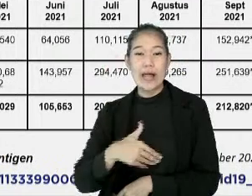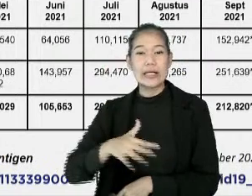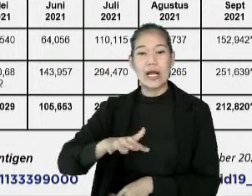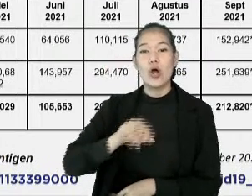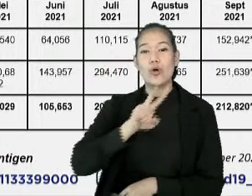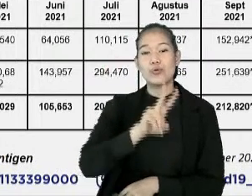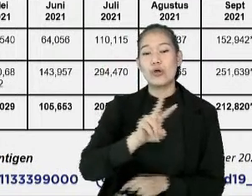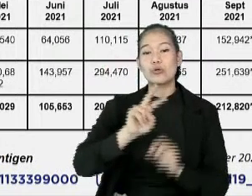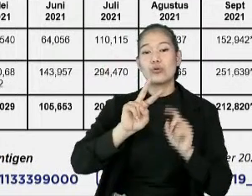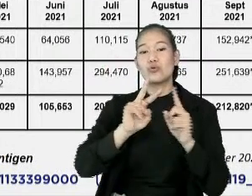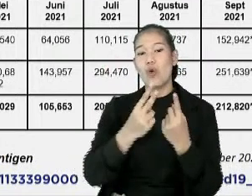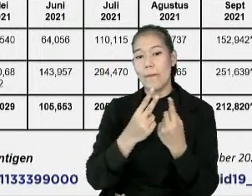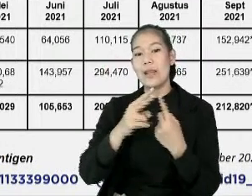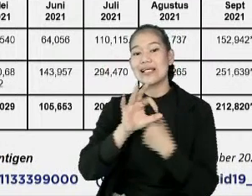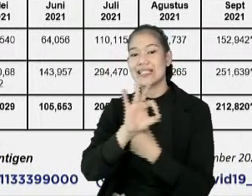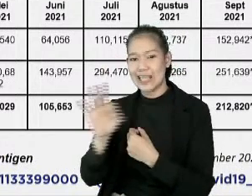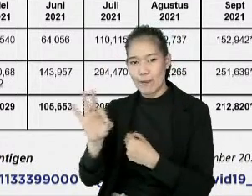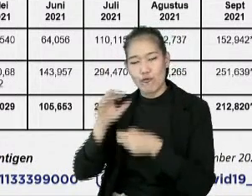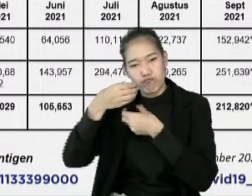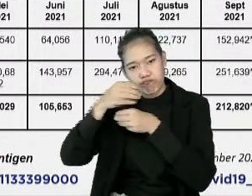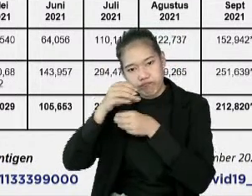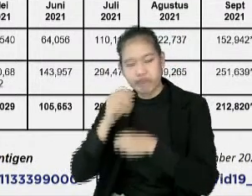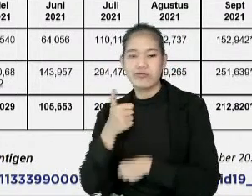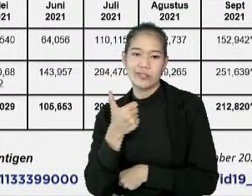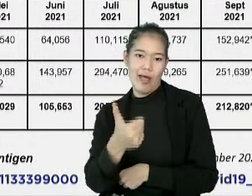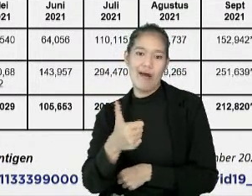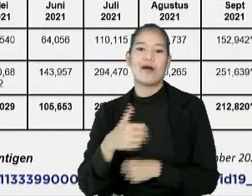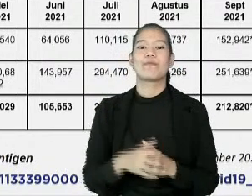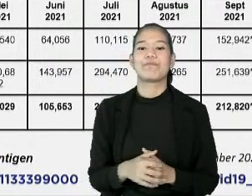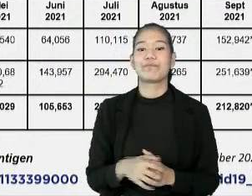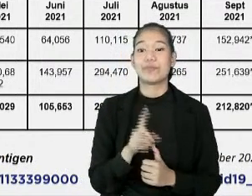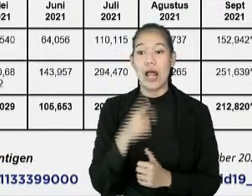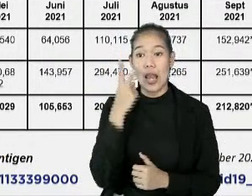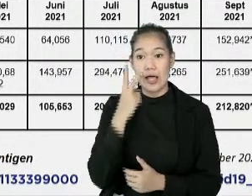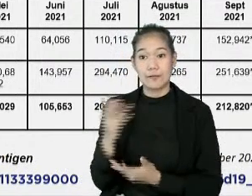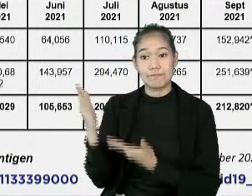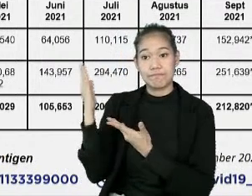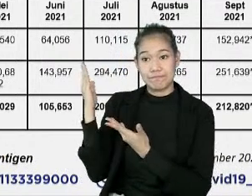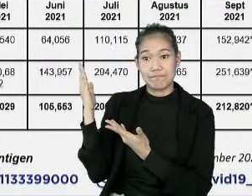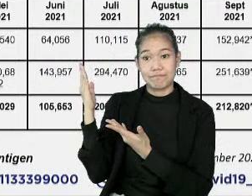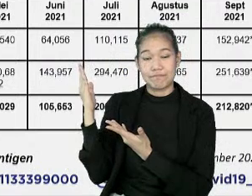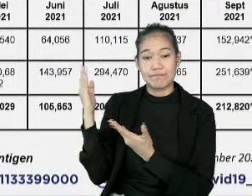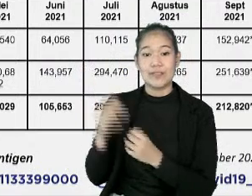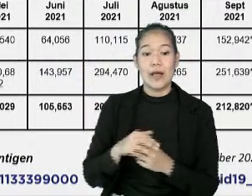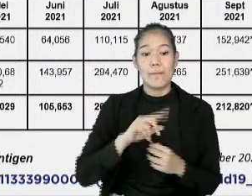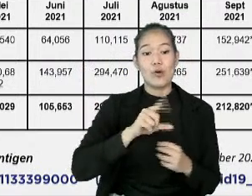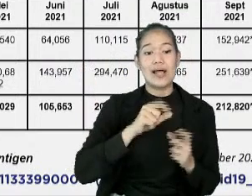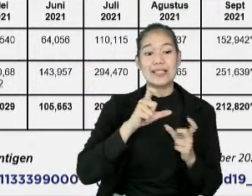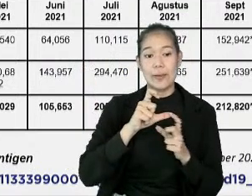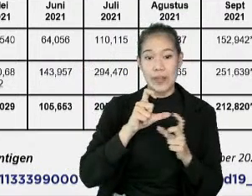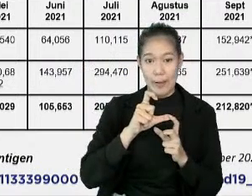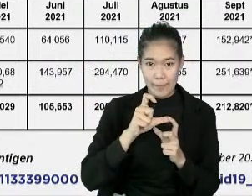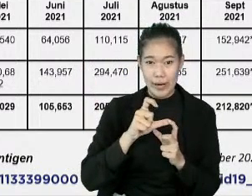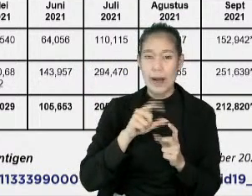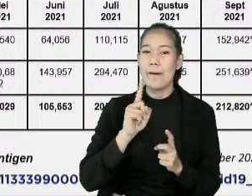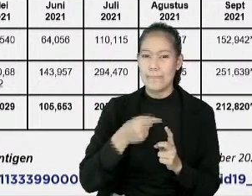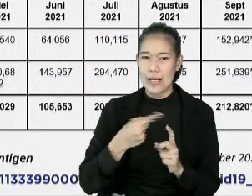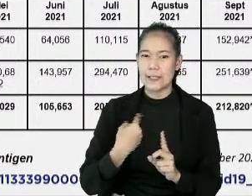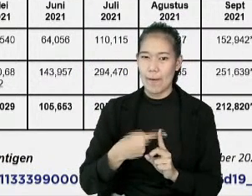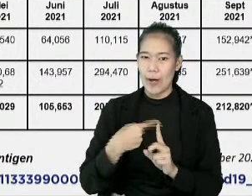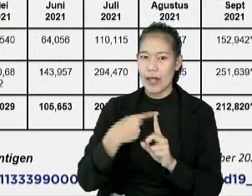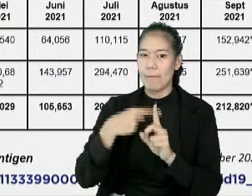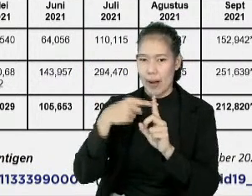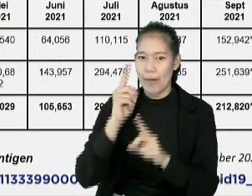sekitar 212000 spesimen yang diperiksa dan kalau kita lihat dari trend-trend nya di bulan September ini masih terjadi